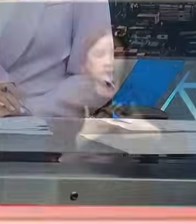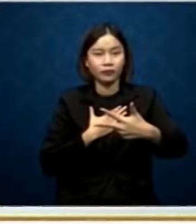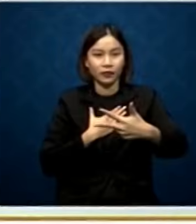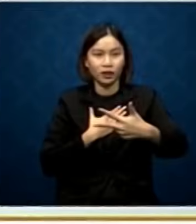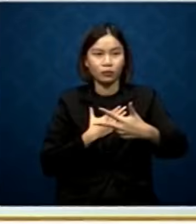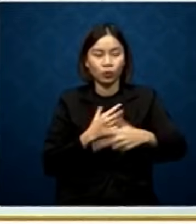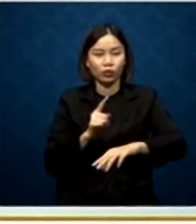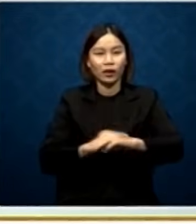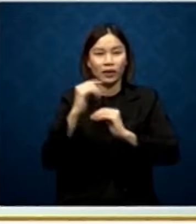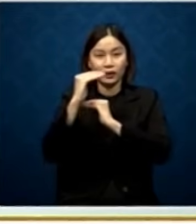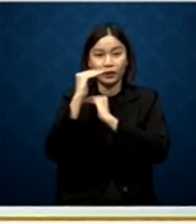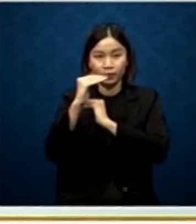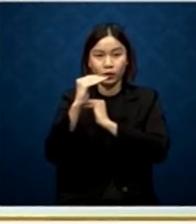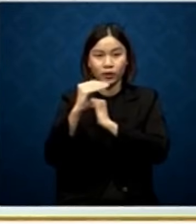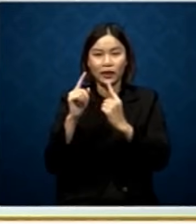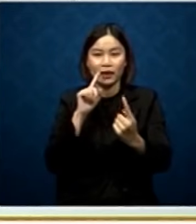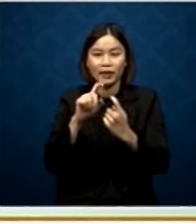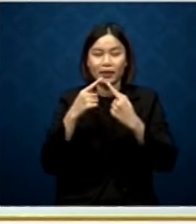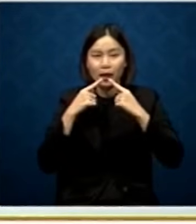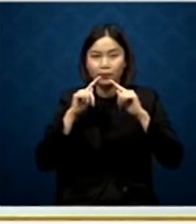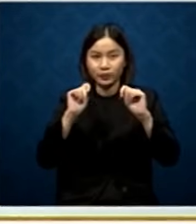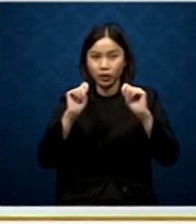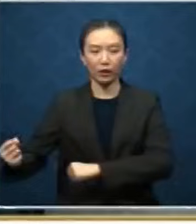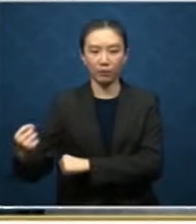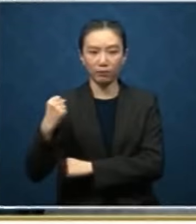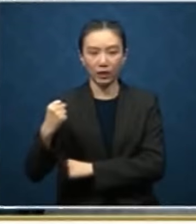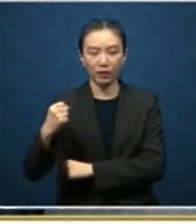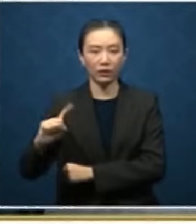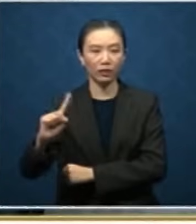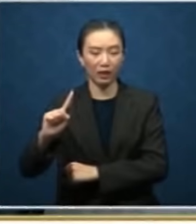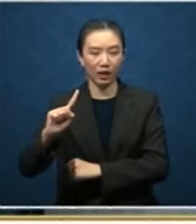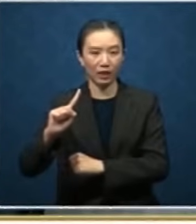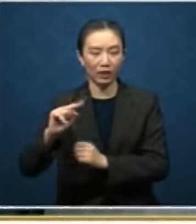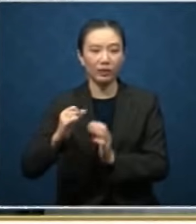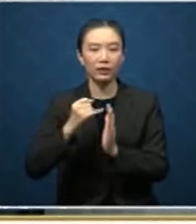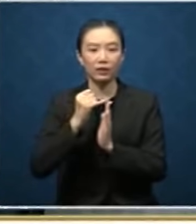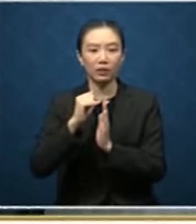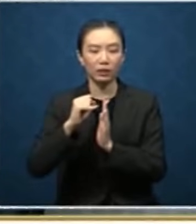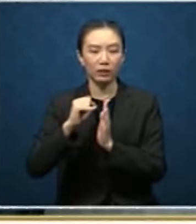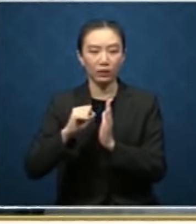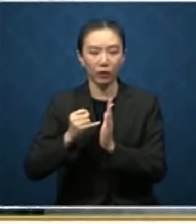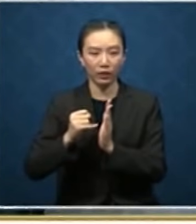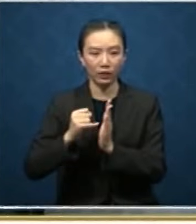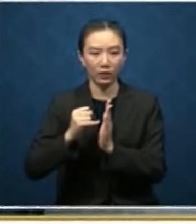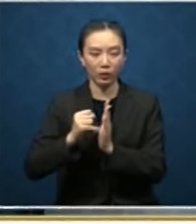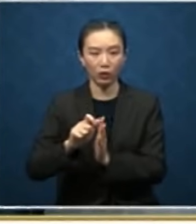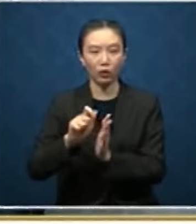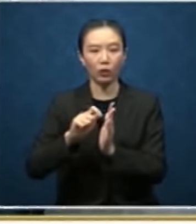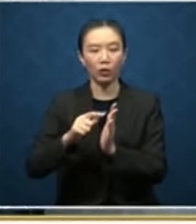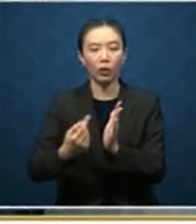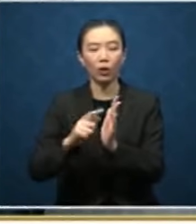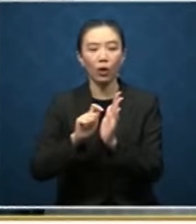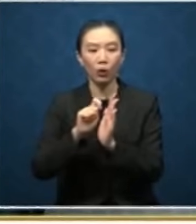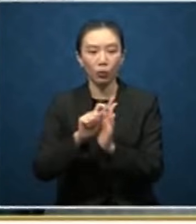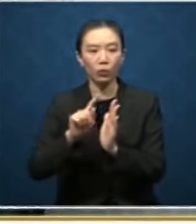มอบหมายเรื่องนี้ก็คือรัฐมนตรีช่วยชาดาไทยเศษมาตอบเดี๋ยวท่านผู้ชมจะได้ฟังเสียงนะคะบางช่วงคุณชาดา